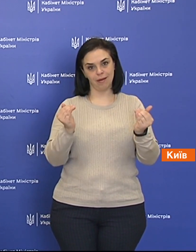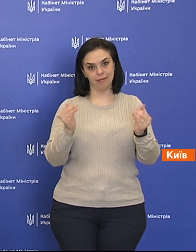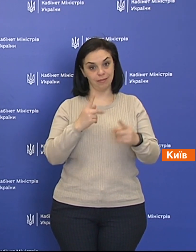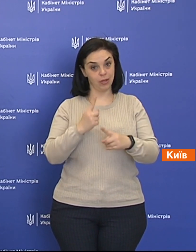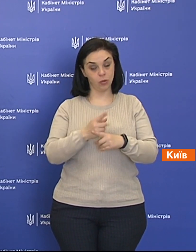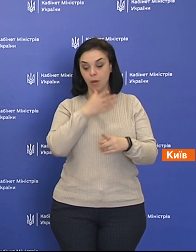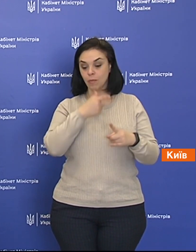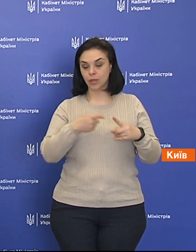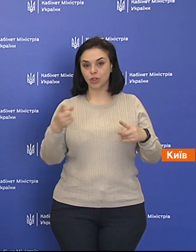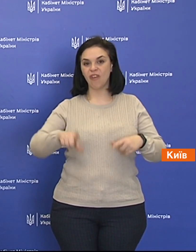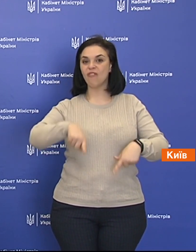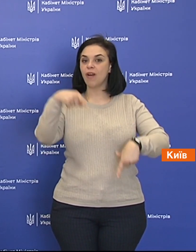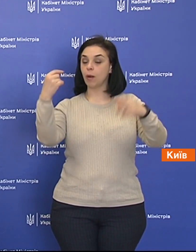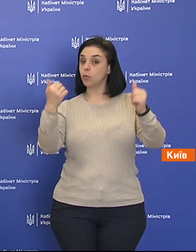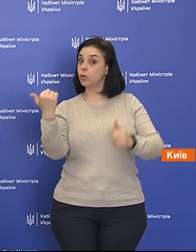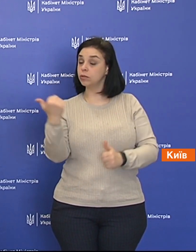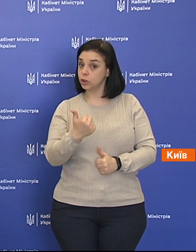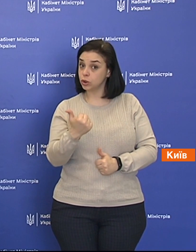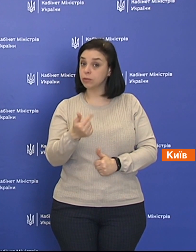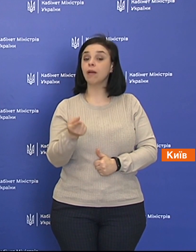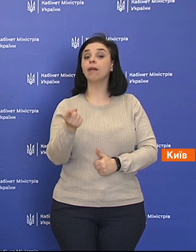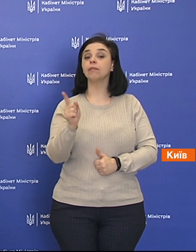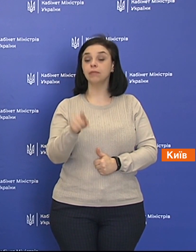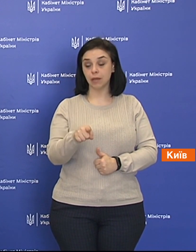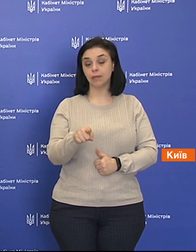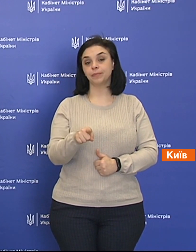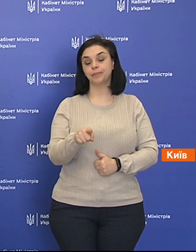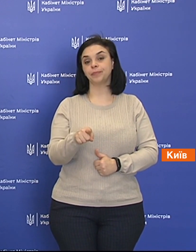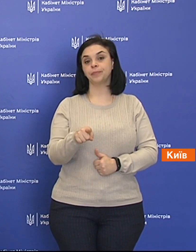час вербного тижня та